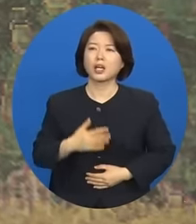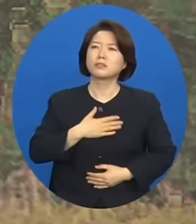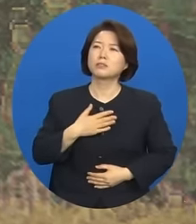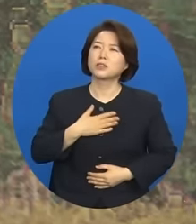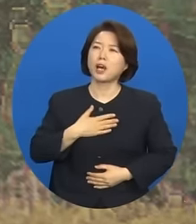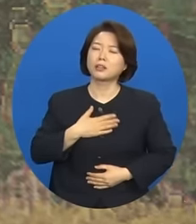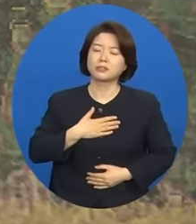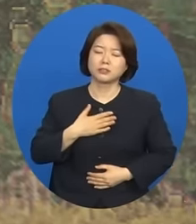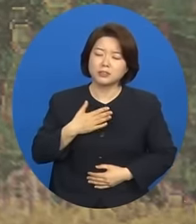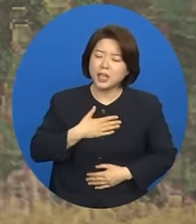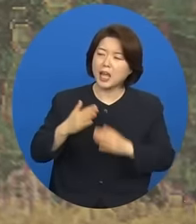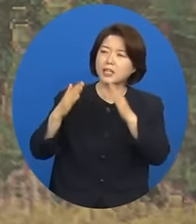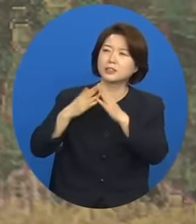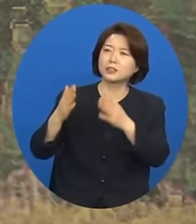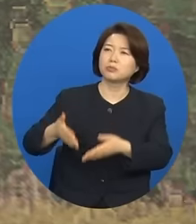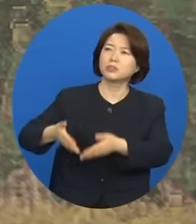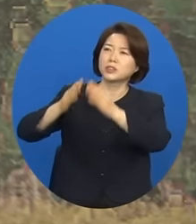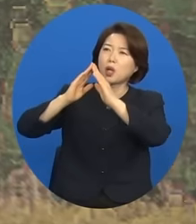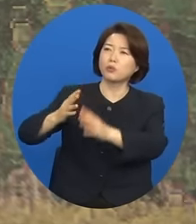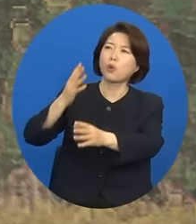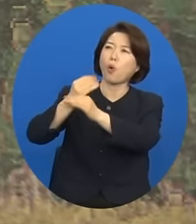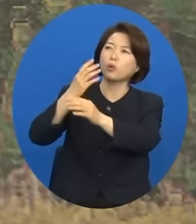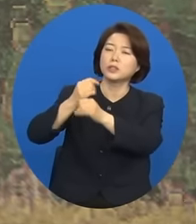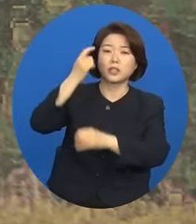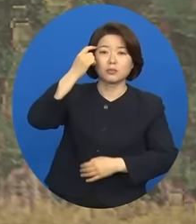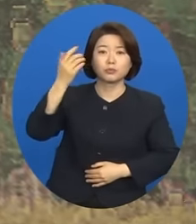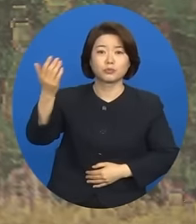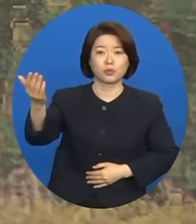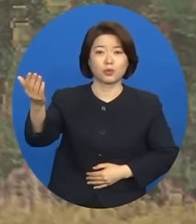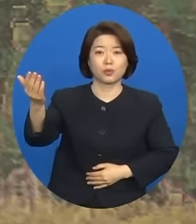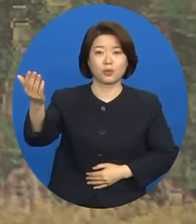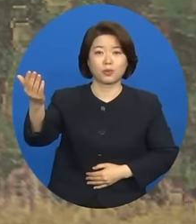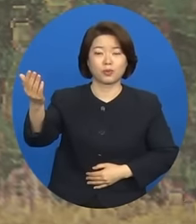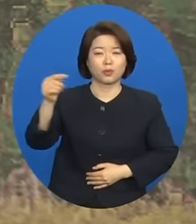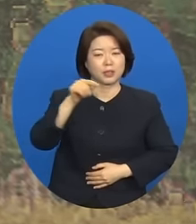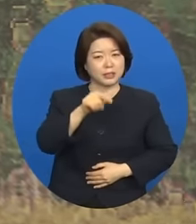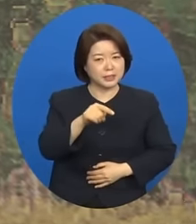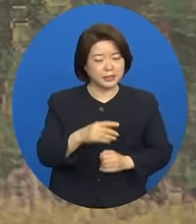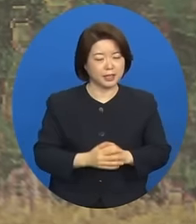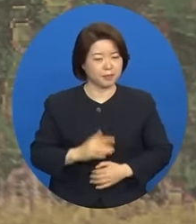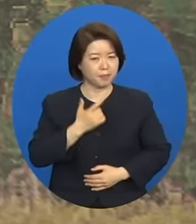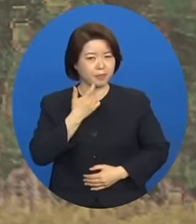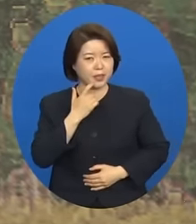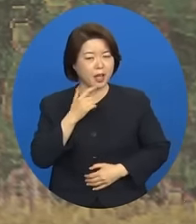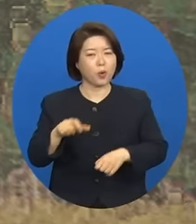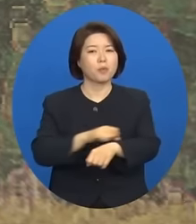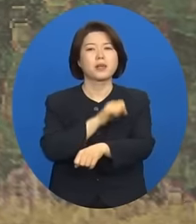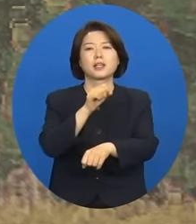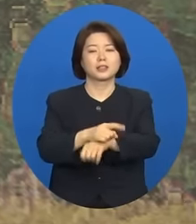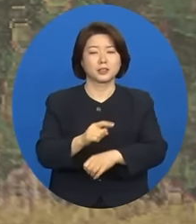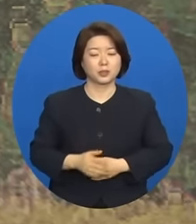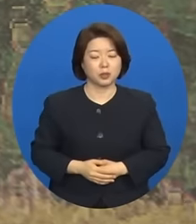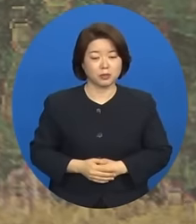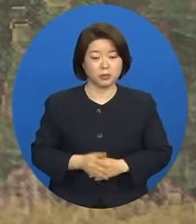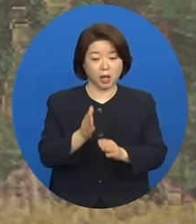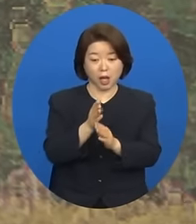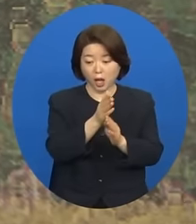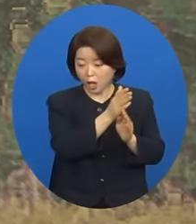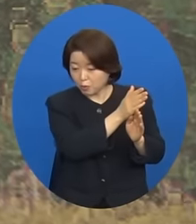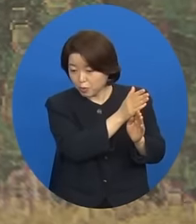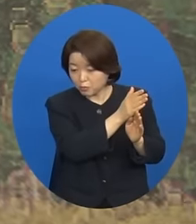언제 저의 집을 세웁니까? 라는 질문을 합니다. 이게 굉장히 야곱의 특성이에요. 한편으로 보면